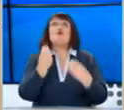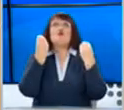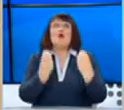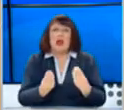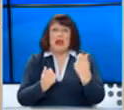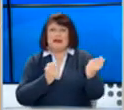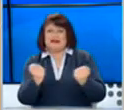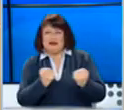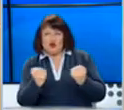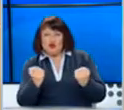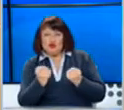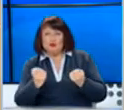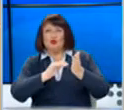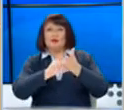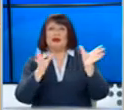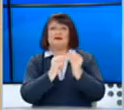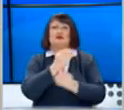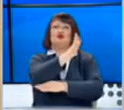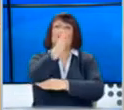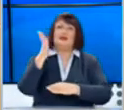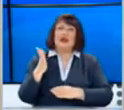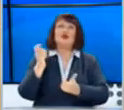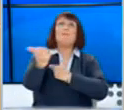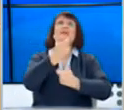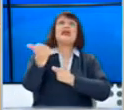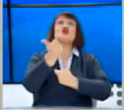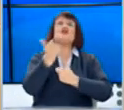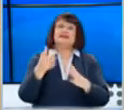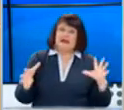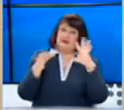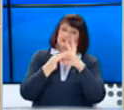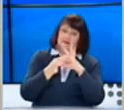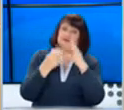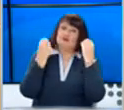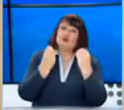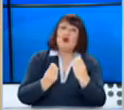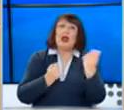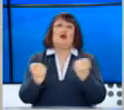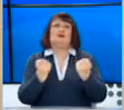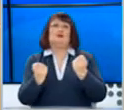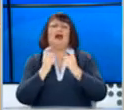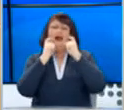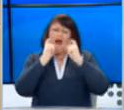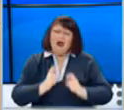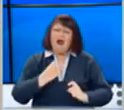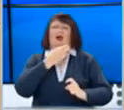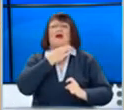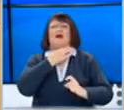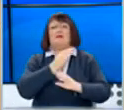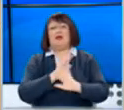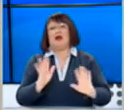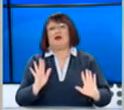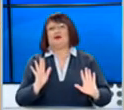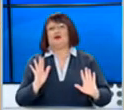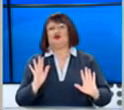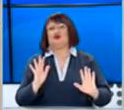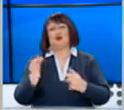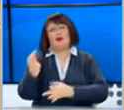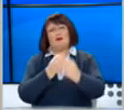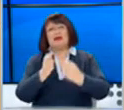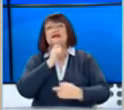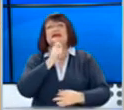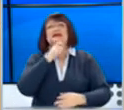συντονισμός μεταξύ δασικών υπηρεσιών και πυροσβεστικής. Απολύτως απαραίτητος. Διαβάστε τις τελευταίες δηλώσεις και τις συνεντεύξεις